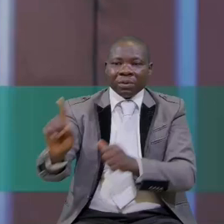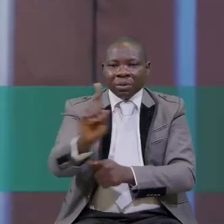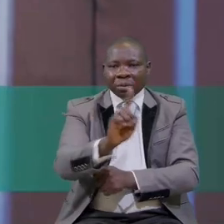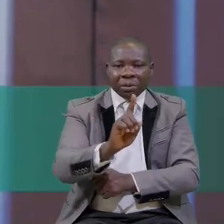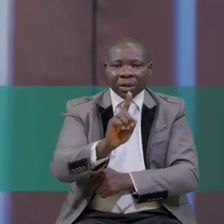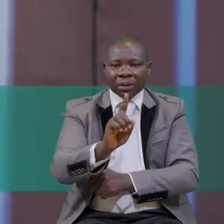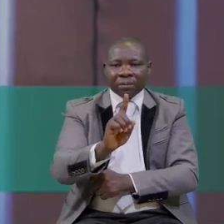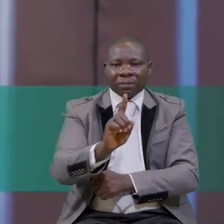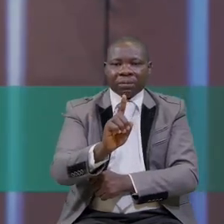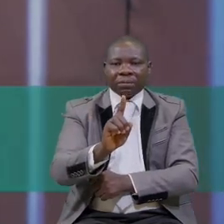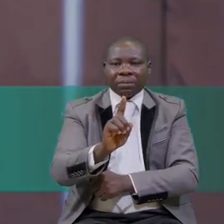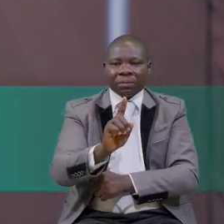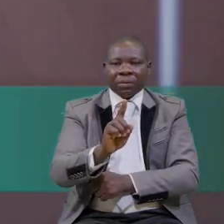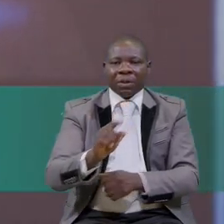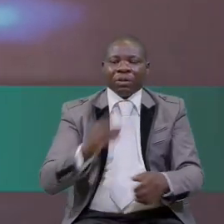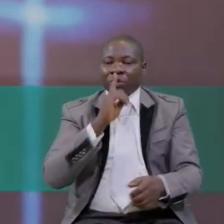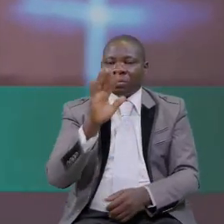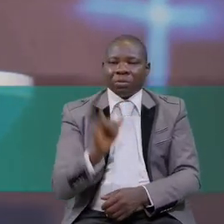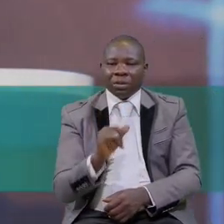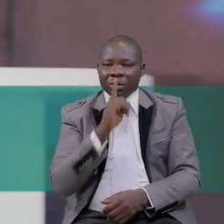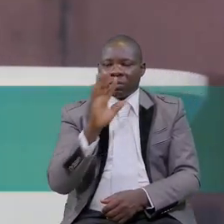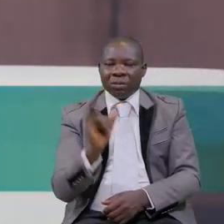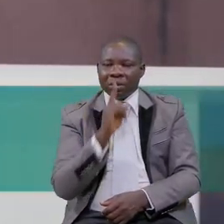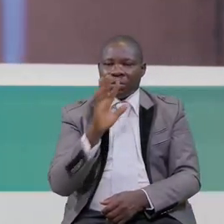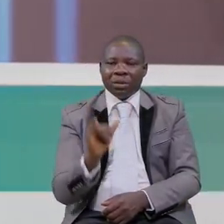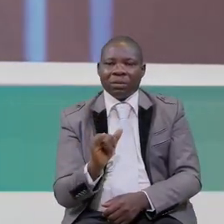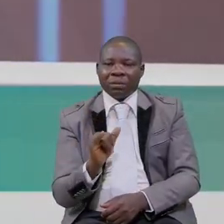est donnée à chacun.